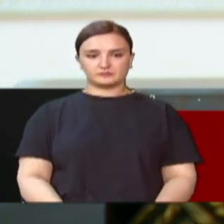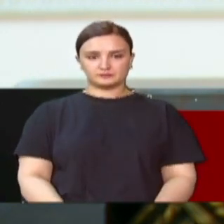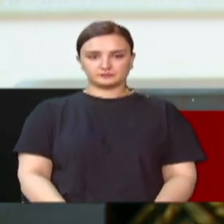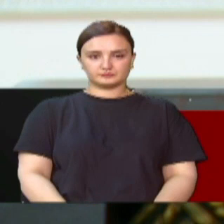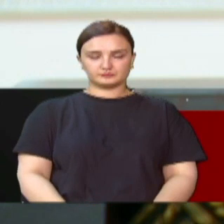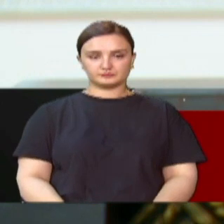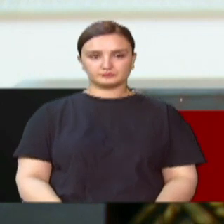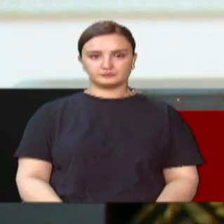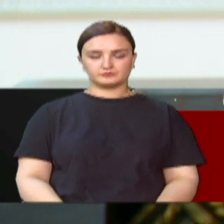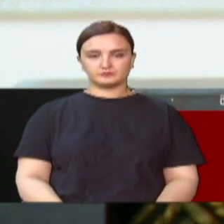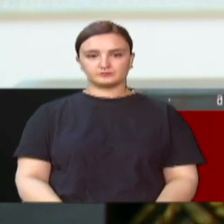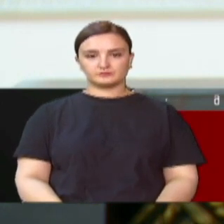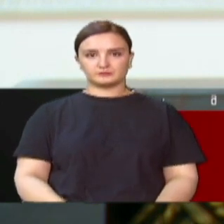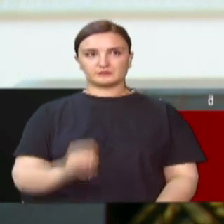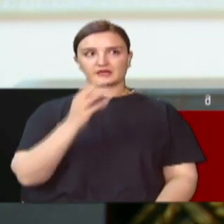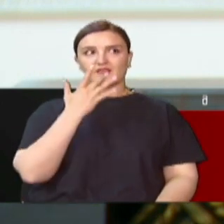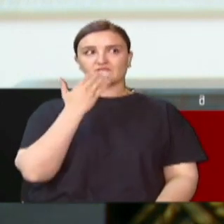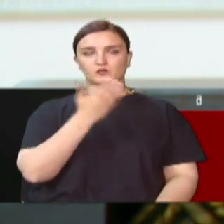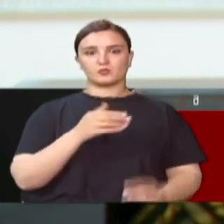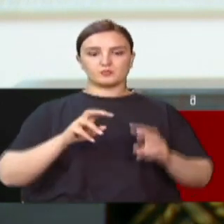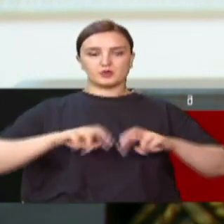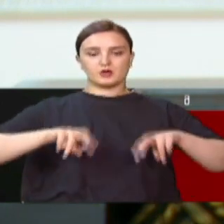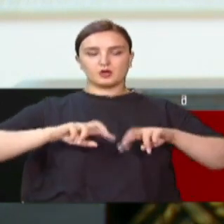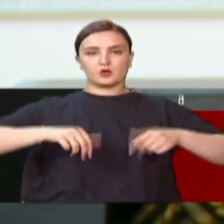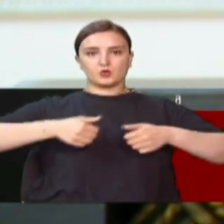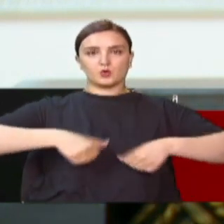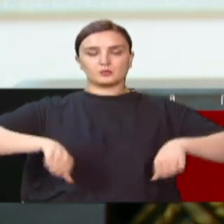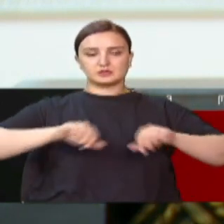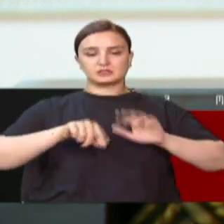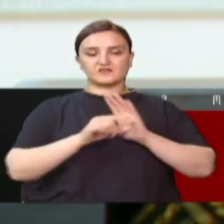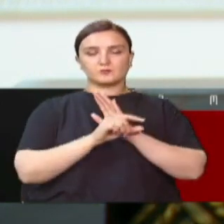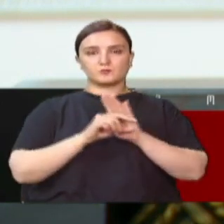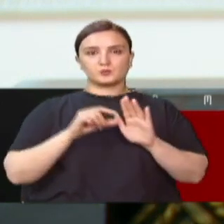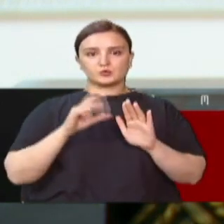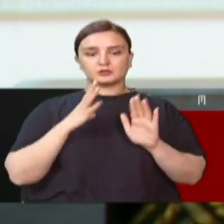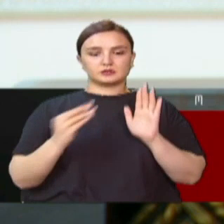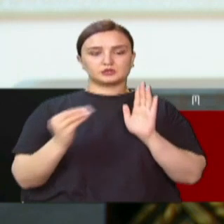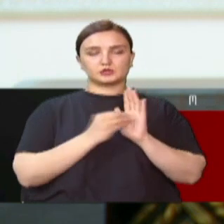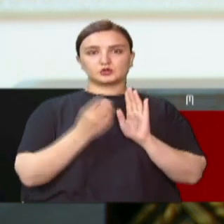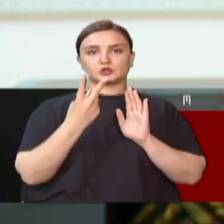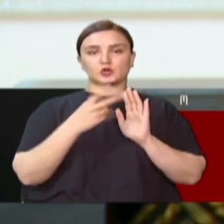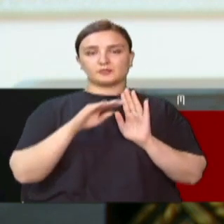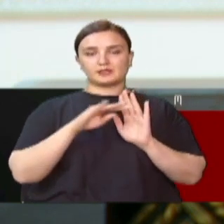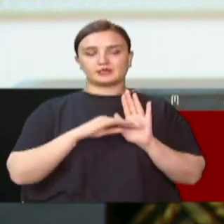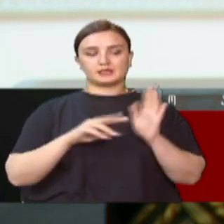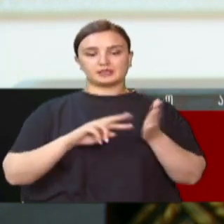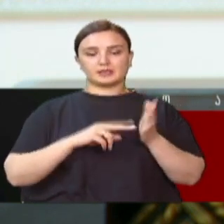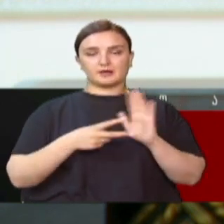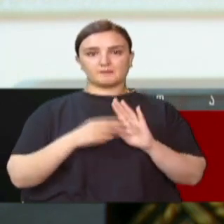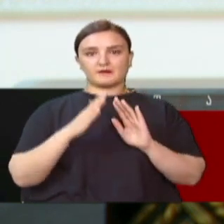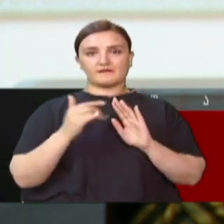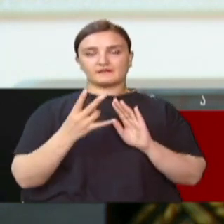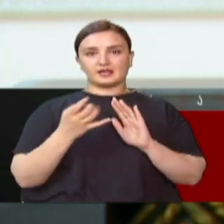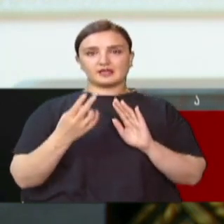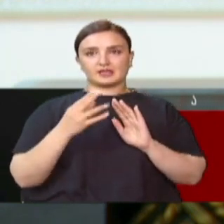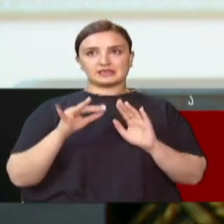რაც ევროკომისია ჩვენ უკვე ევროკომისია რომელიც ამ პუნქტის ჩამდები იყო 12 პუნქტში ვენეციის კომისიას მე